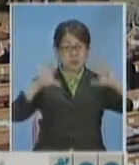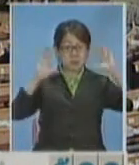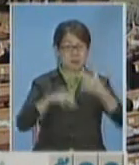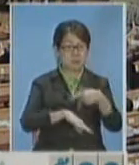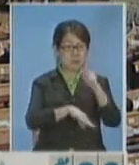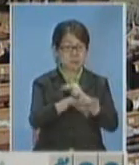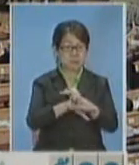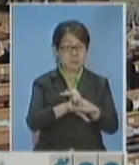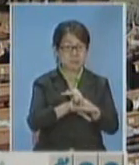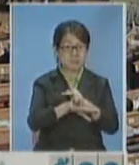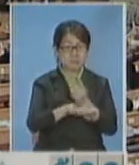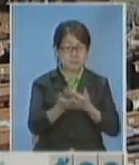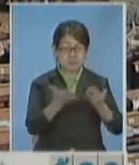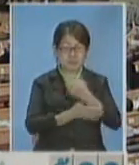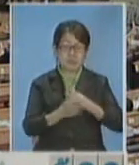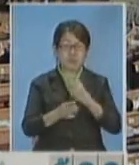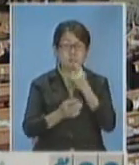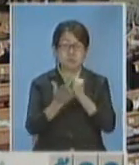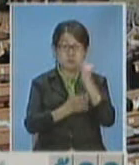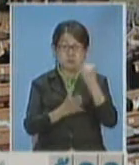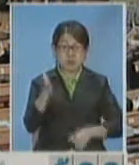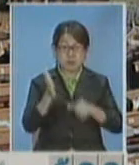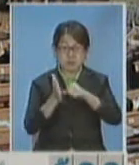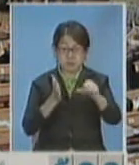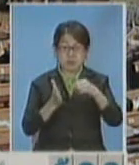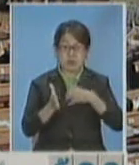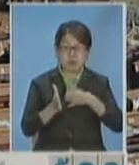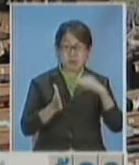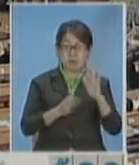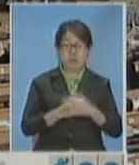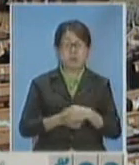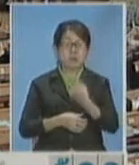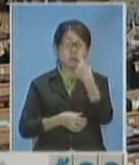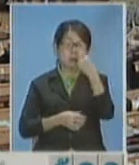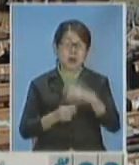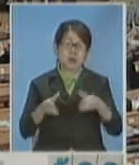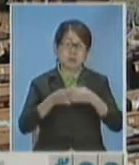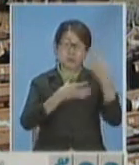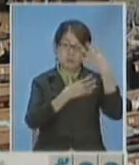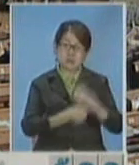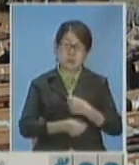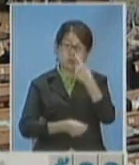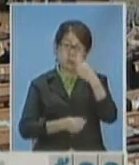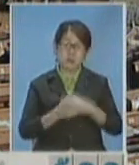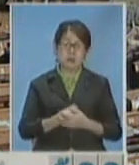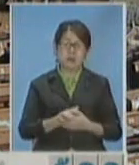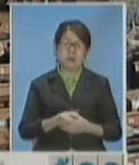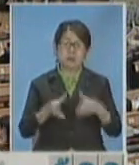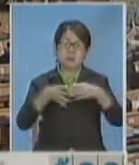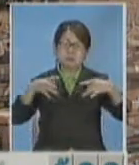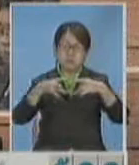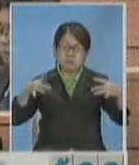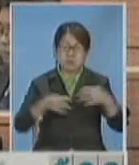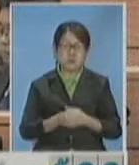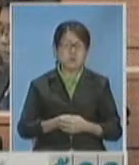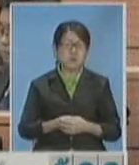ธานยังไม่ได้วินิจฉัยครับว่าจะให้ถอนคำพูดหรือเปล่าที่เขาใส่ร้ายพรรคประชาธิปัตย์ว่าฝ่ายค้าน